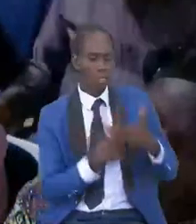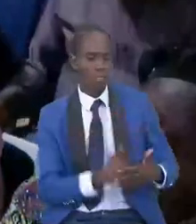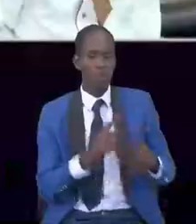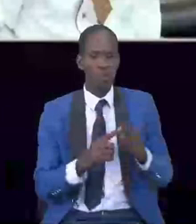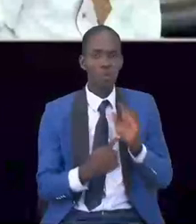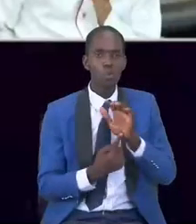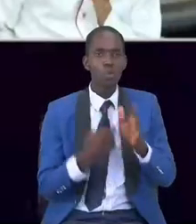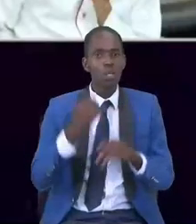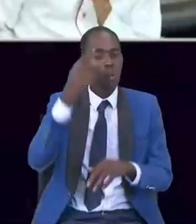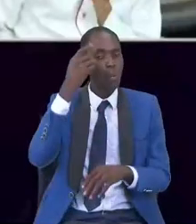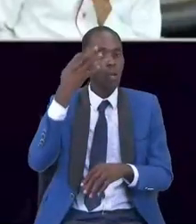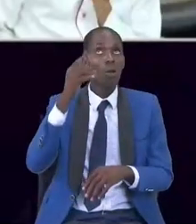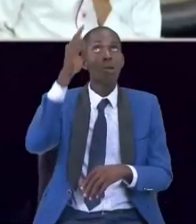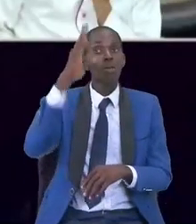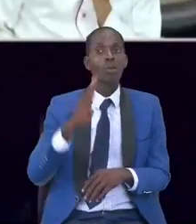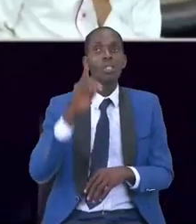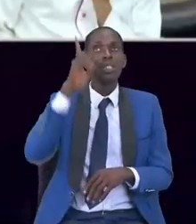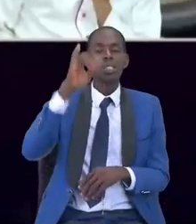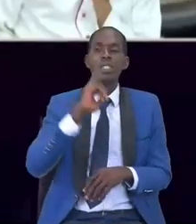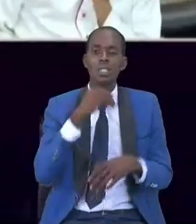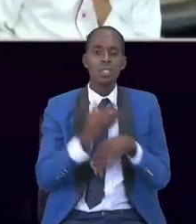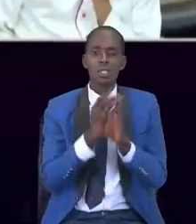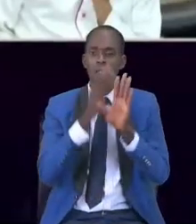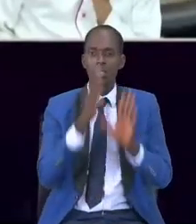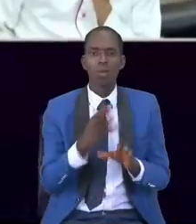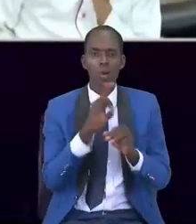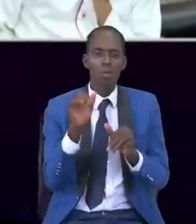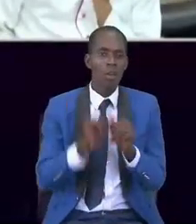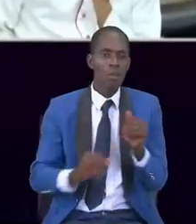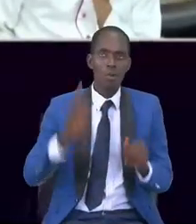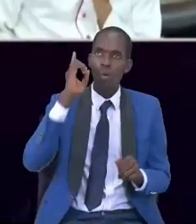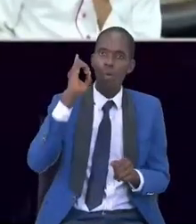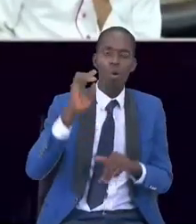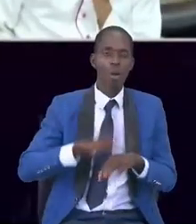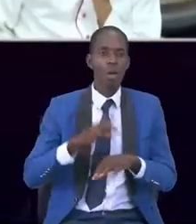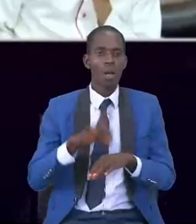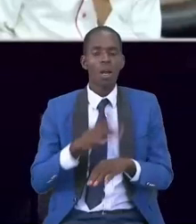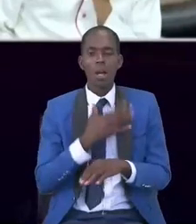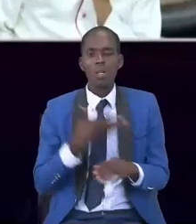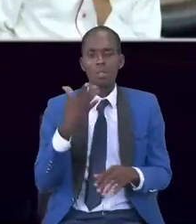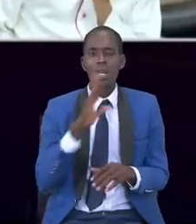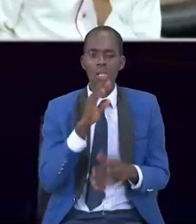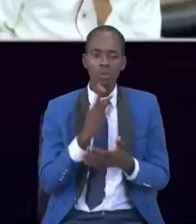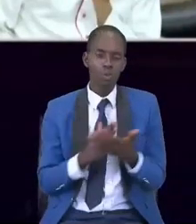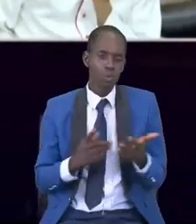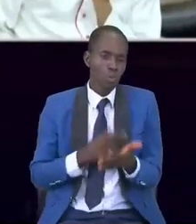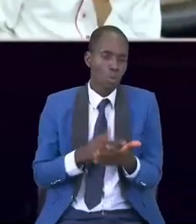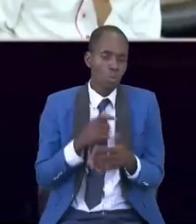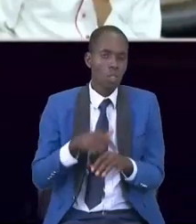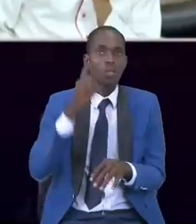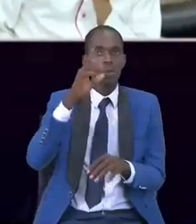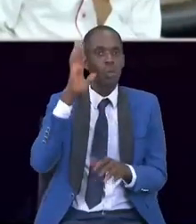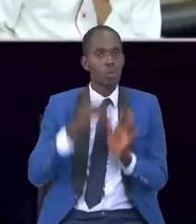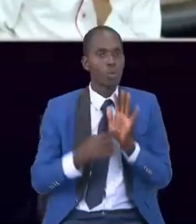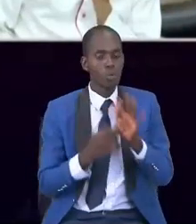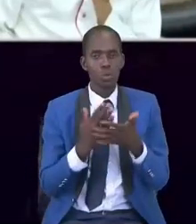est le créateur de chacun, de tout le monde sur la terre. Il y a des fois, Dieu te révèle, si tu endures des souffrances que tu